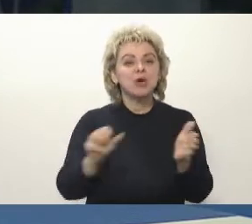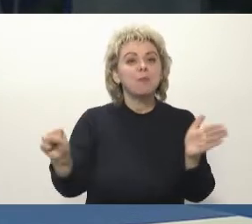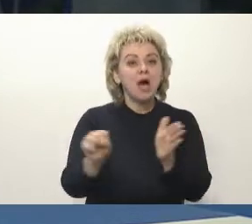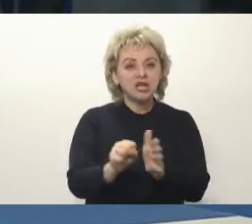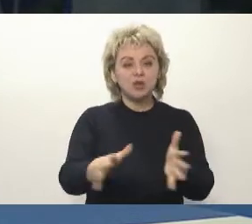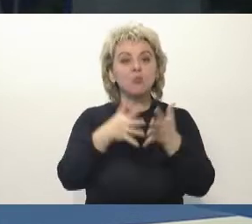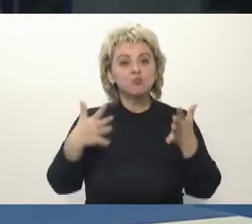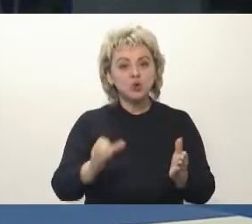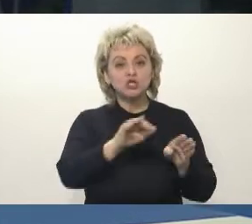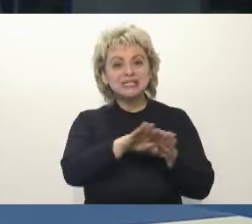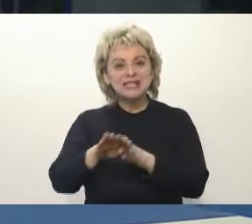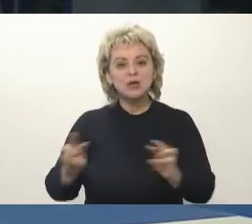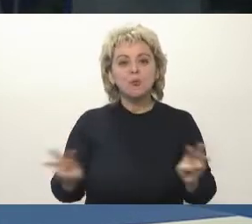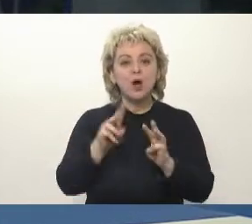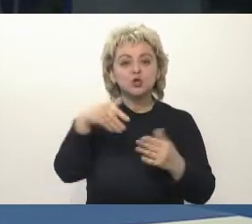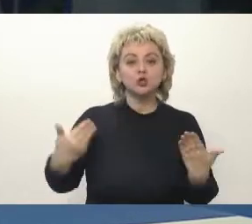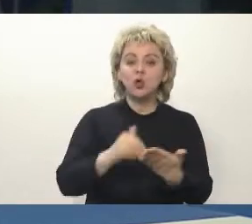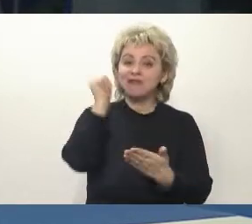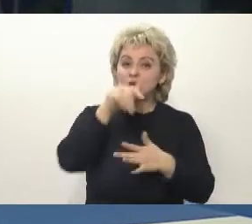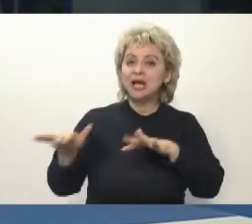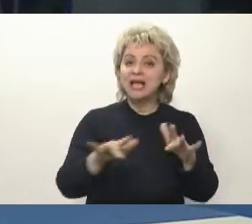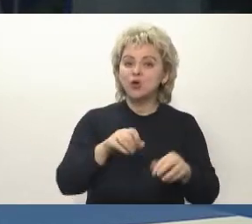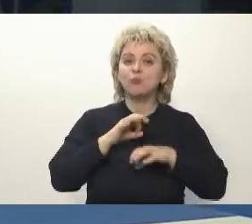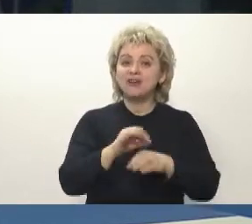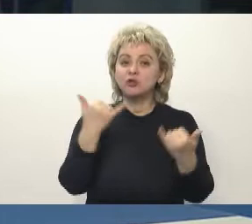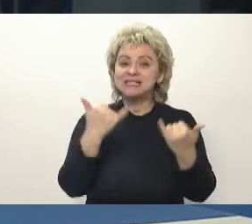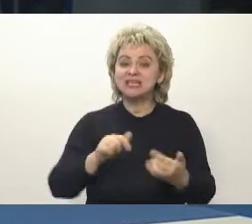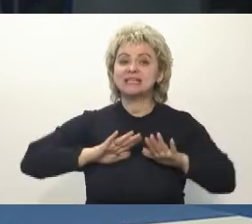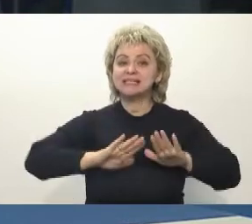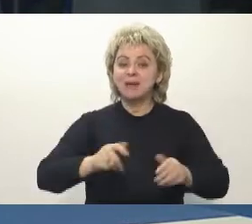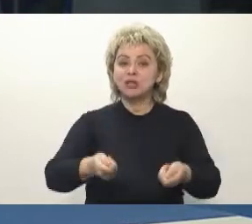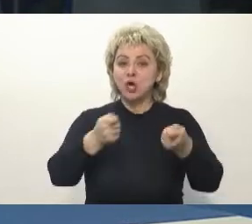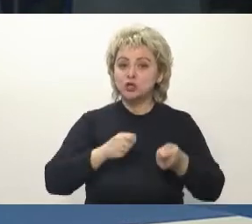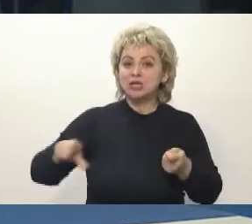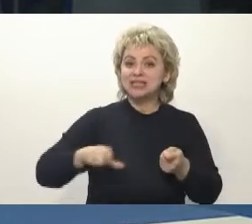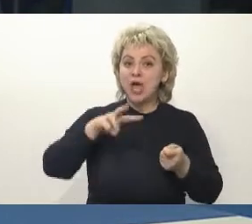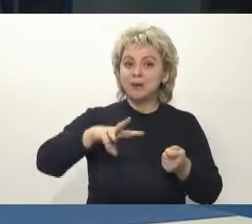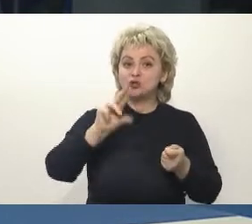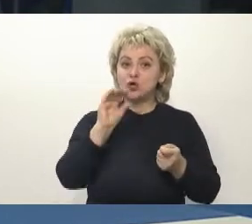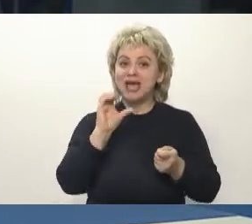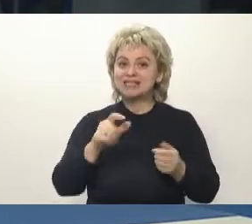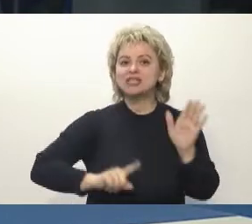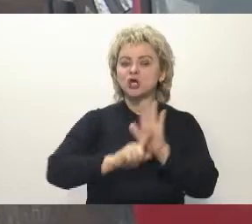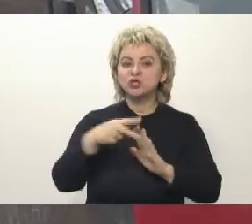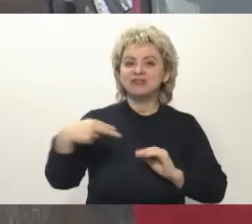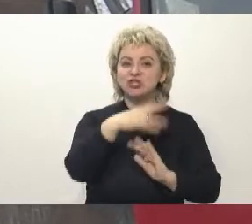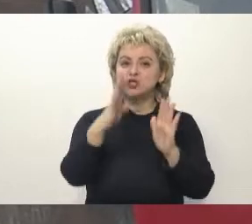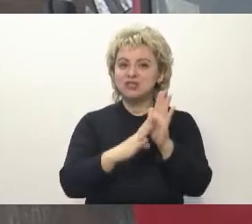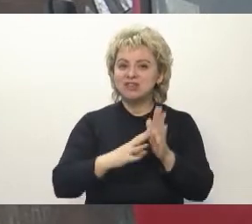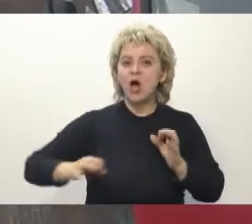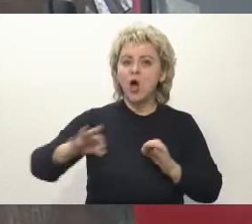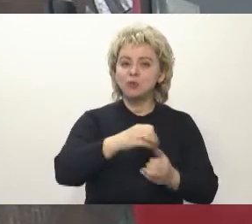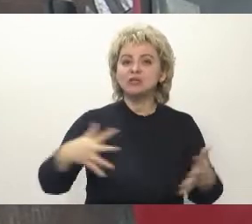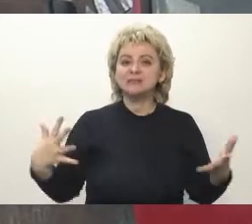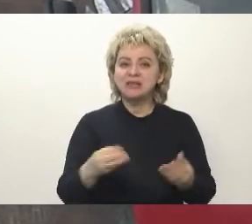но погибло больше. Статистику пожаров на новогодних каникулах привел сегодня замначальника Донского МЧС. С начала 2019-го по